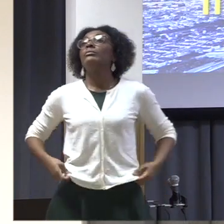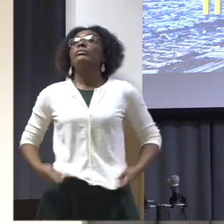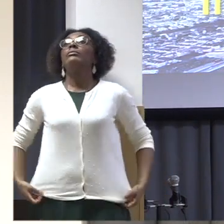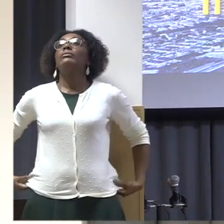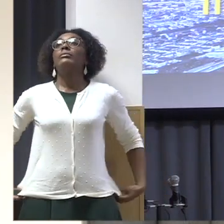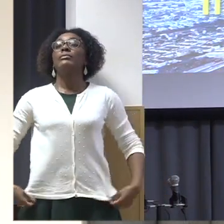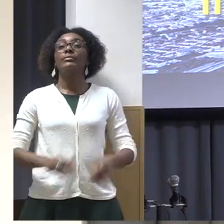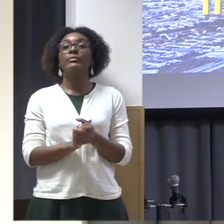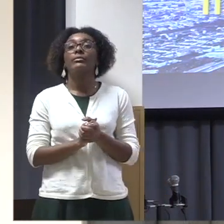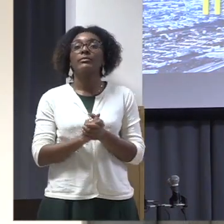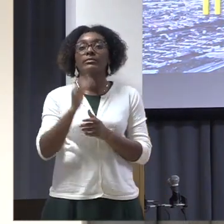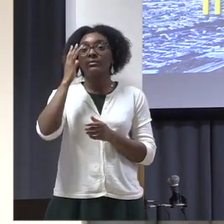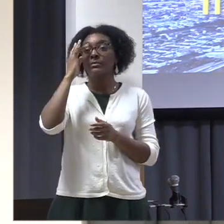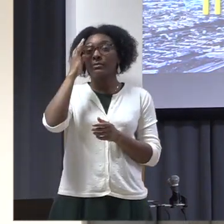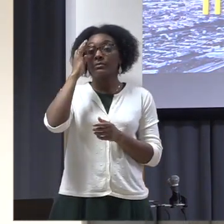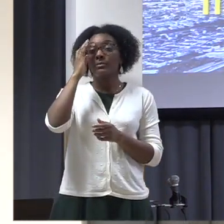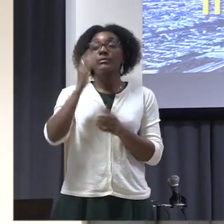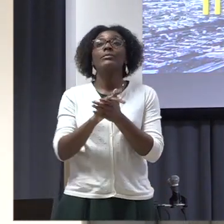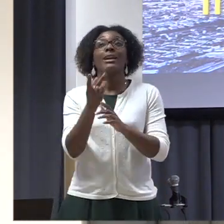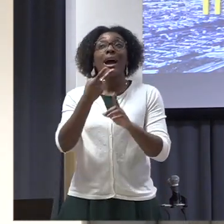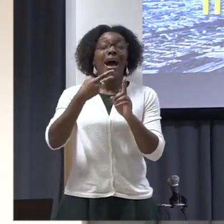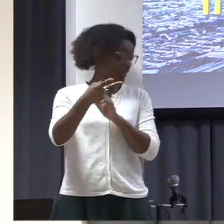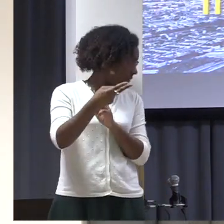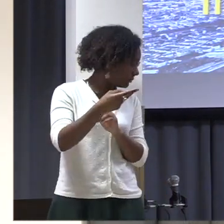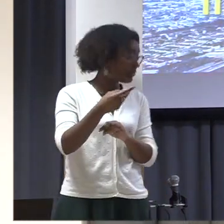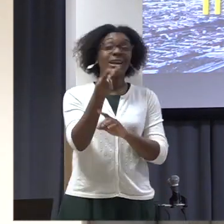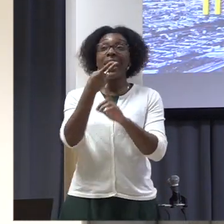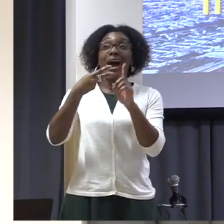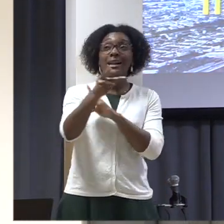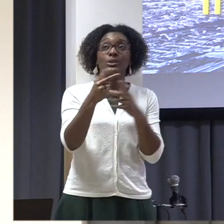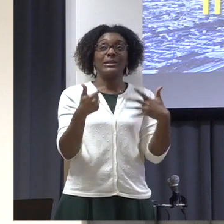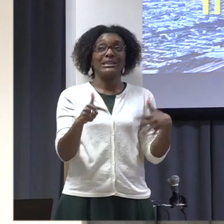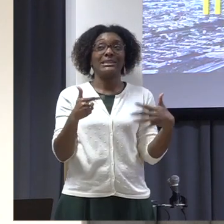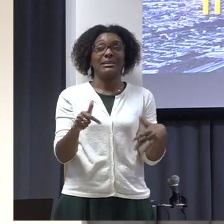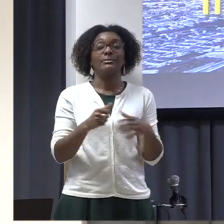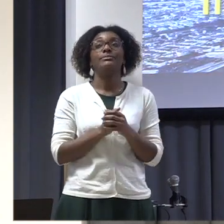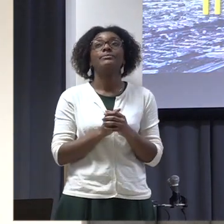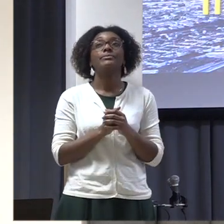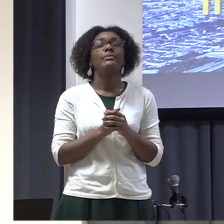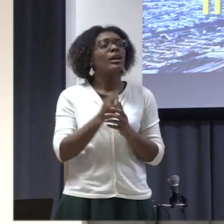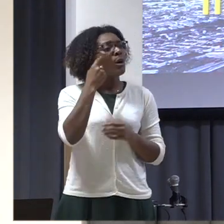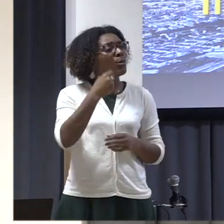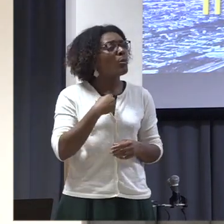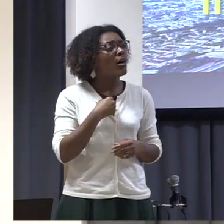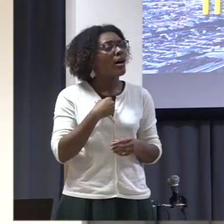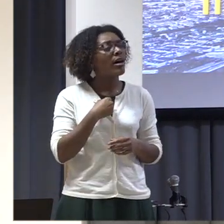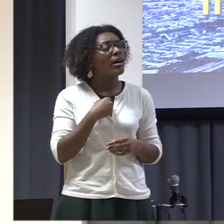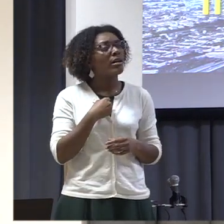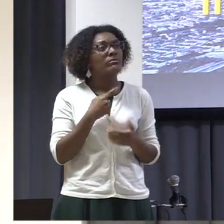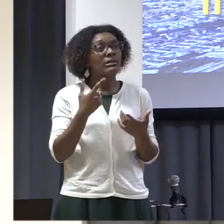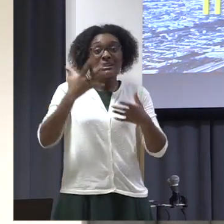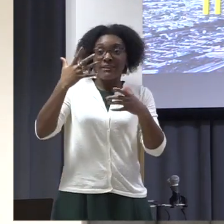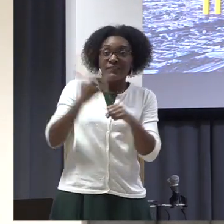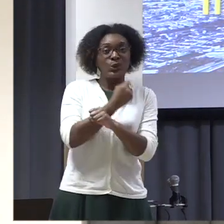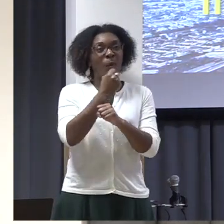lui verser un acte 17 parce que là pour moi la victoire de de